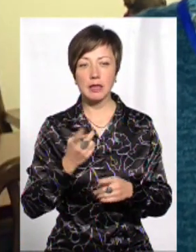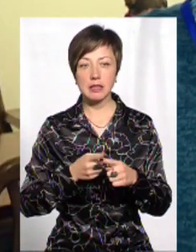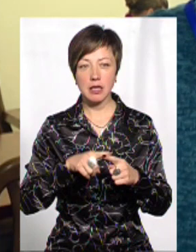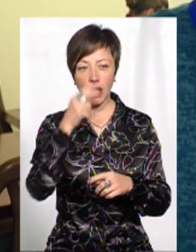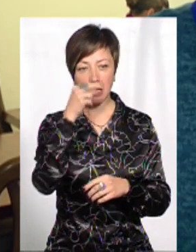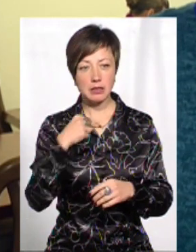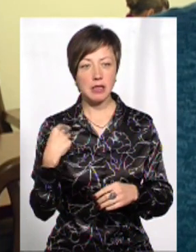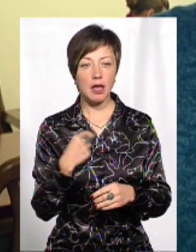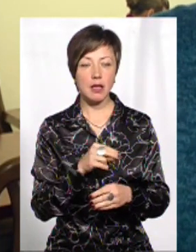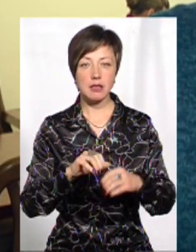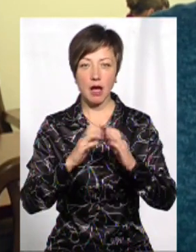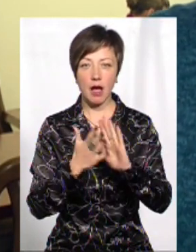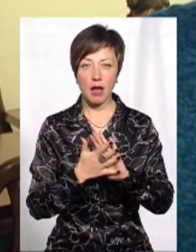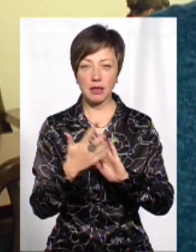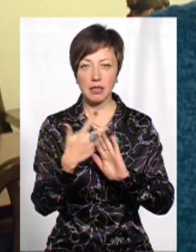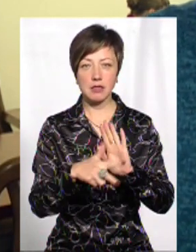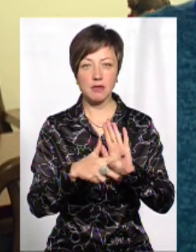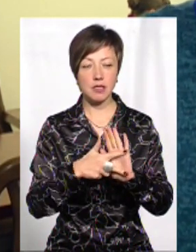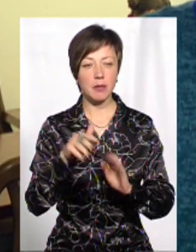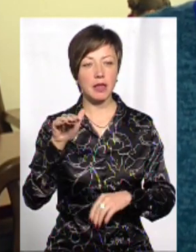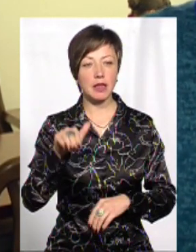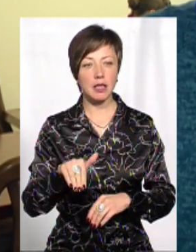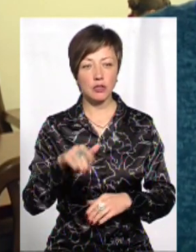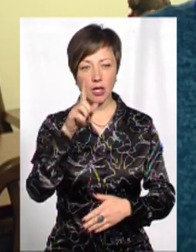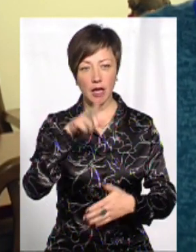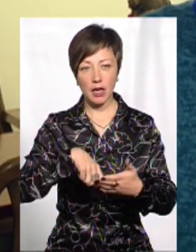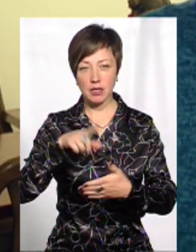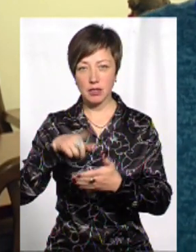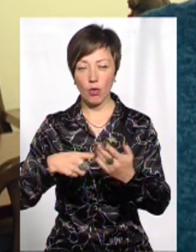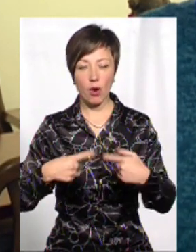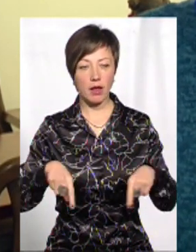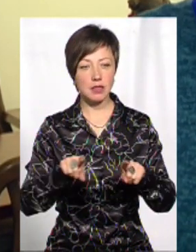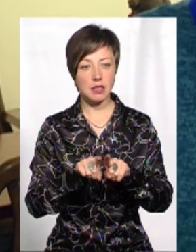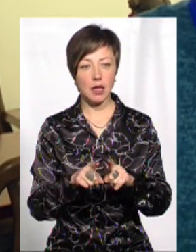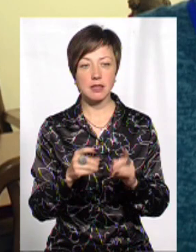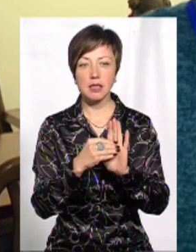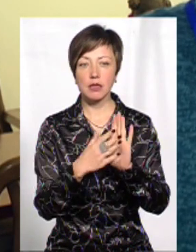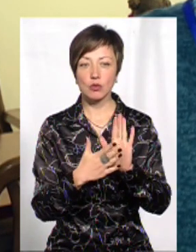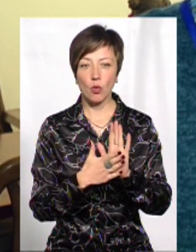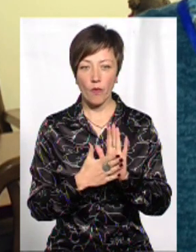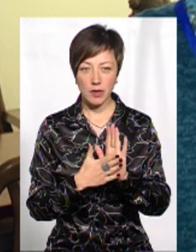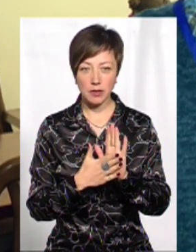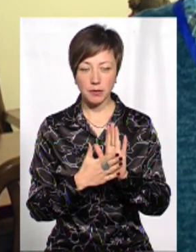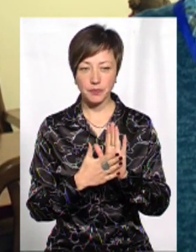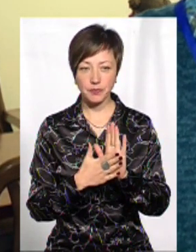із загальної кількості 38 тисяч релігійних організацій, які зареєстровані